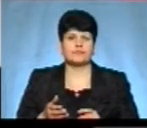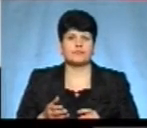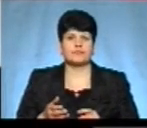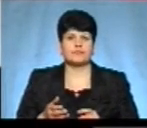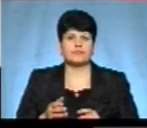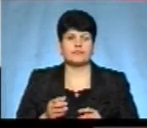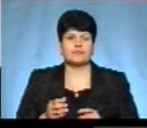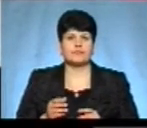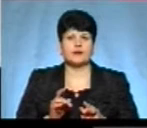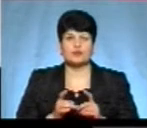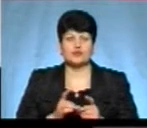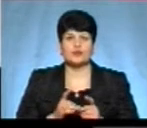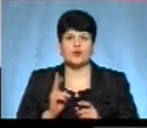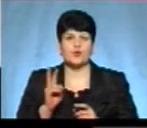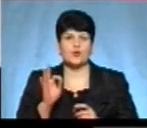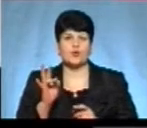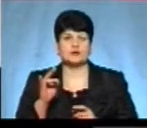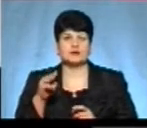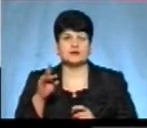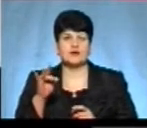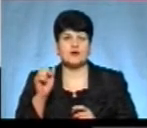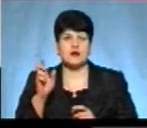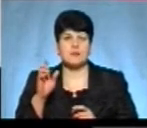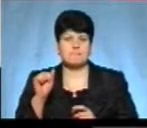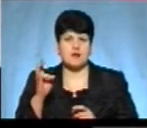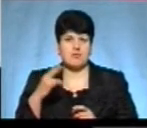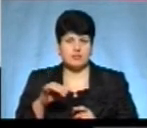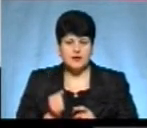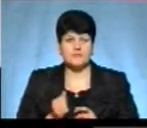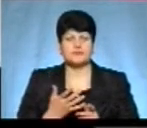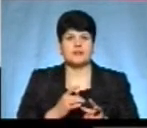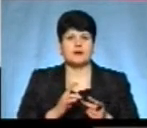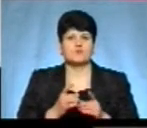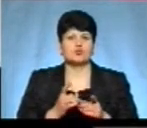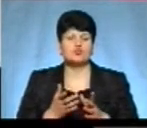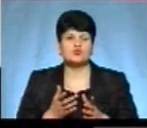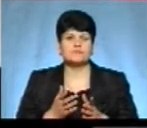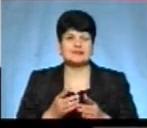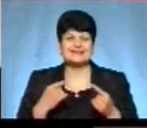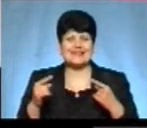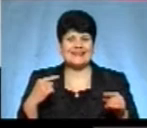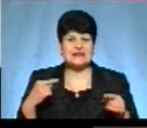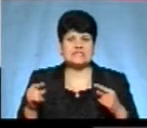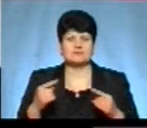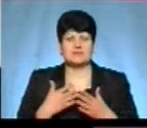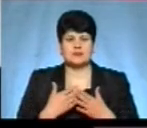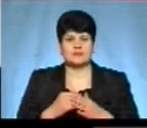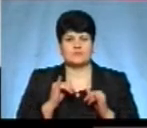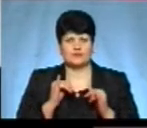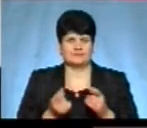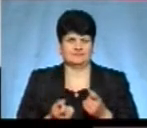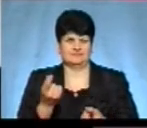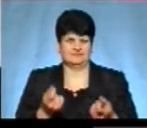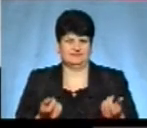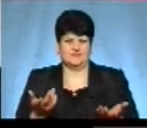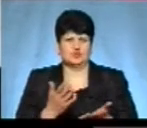із контрабандою, наприклад, так, боротьбу із іншими, скажімо так, негативними проявами, так,